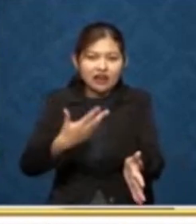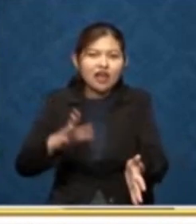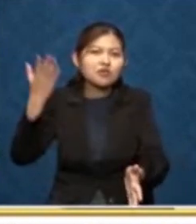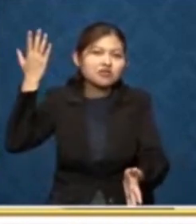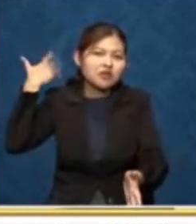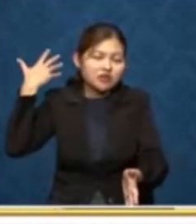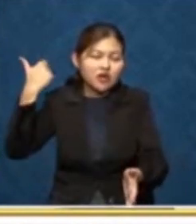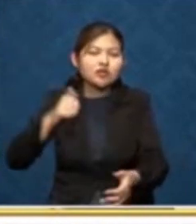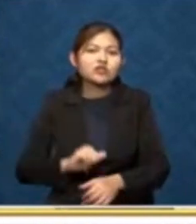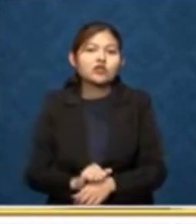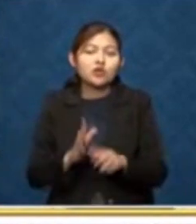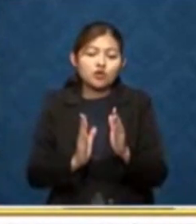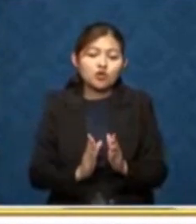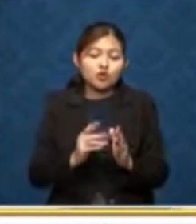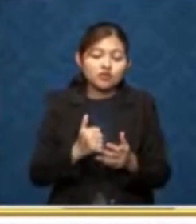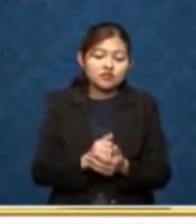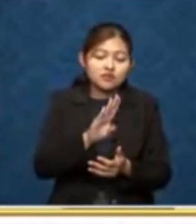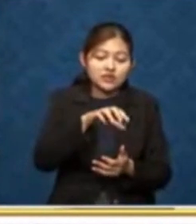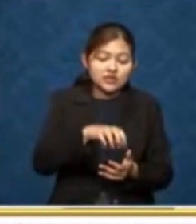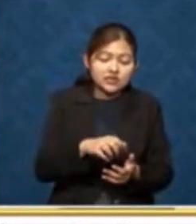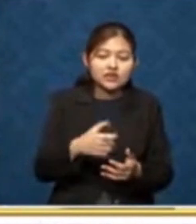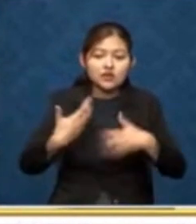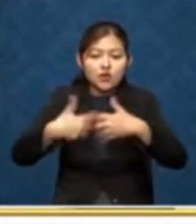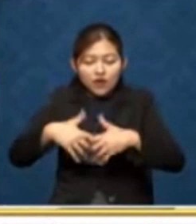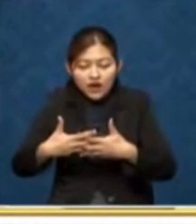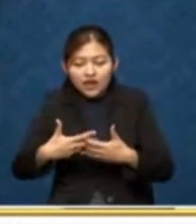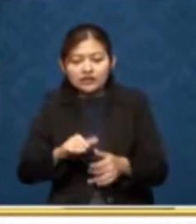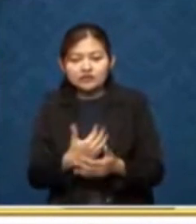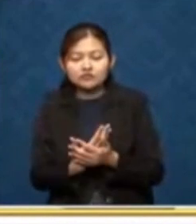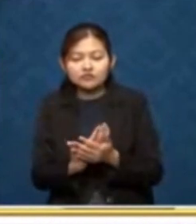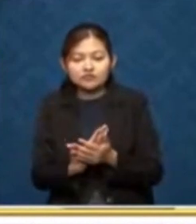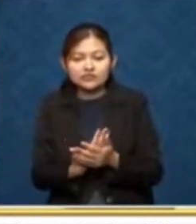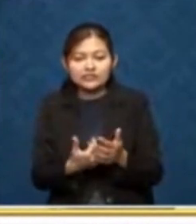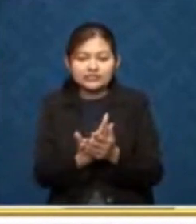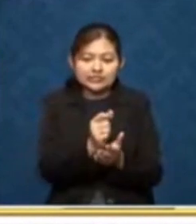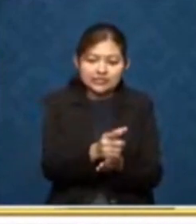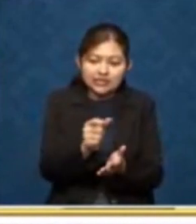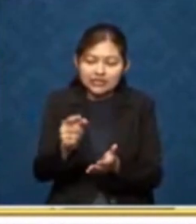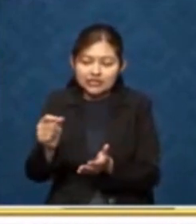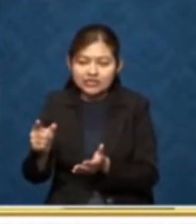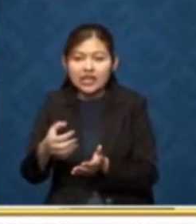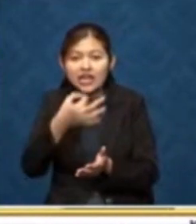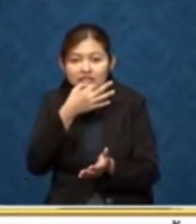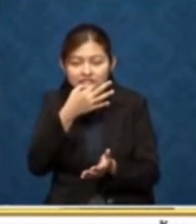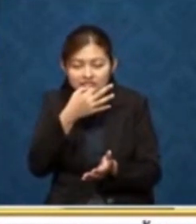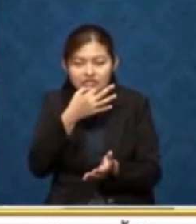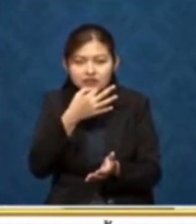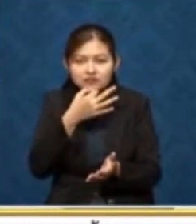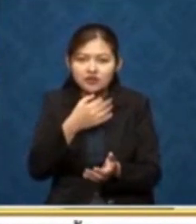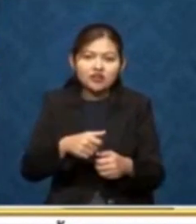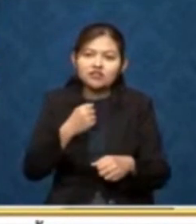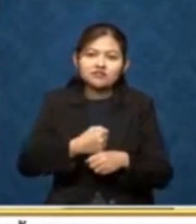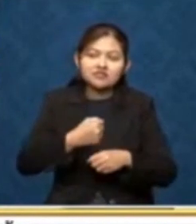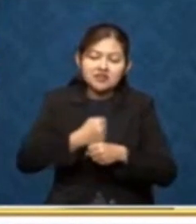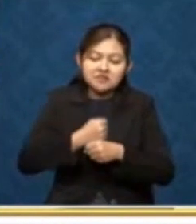ไม่สามารถแบกรับค่าใช้จ่ายในการจ้างงานได้นะครับรวมไปถึงปัญห